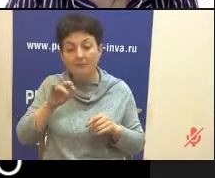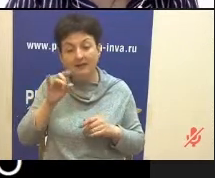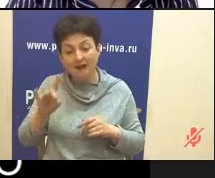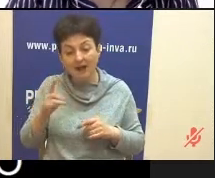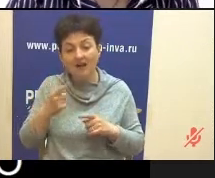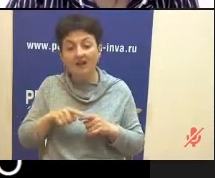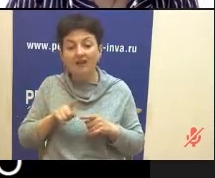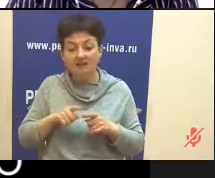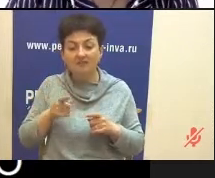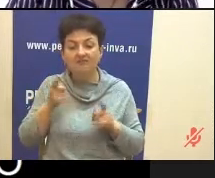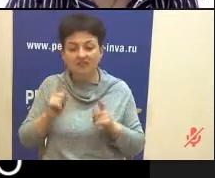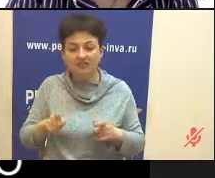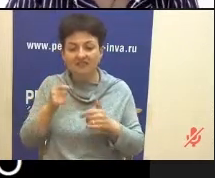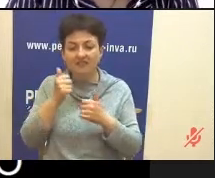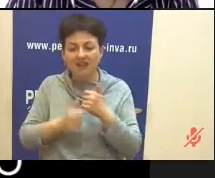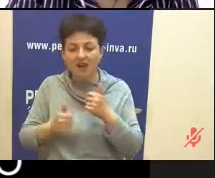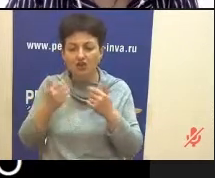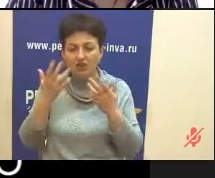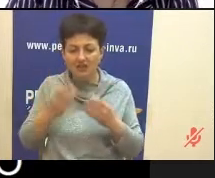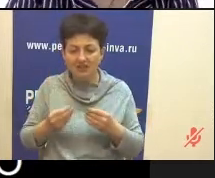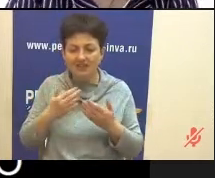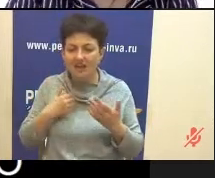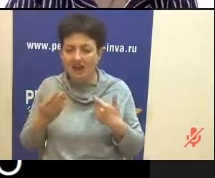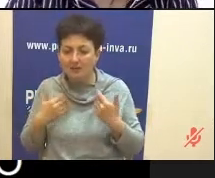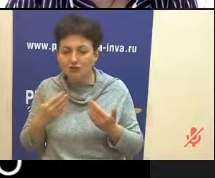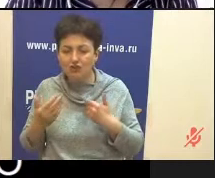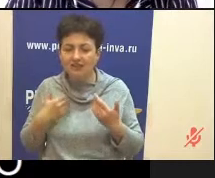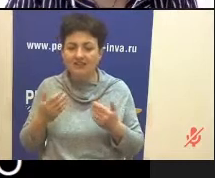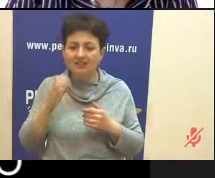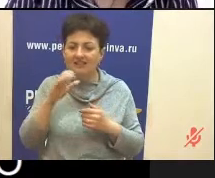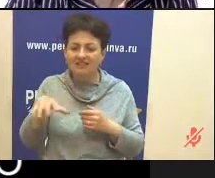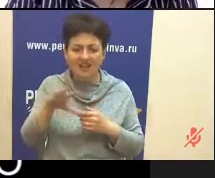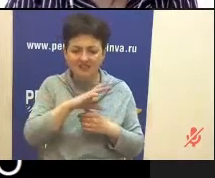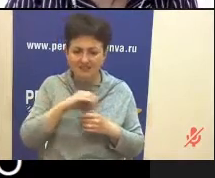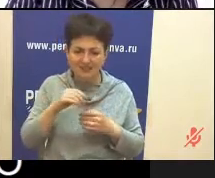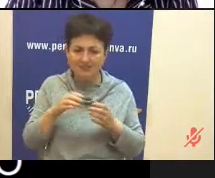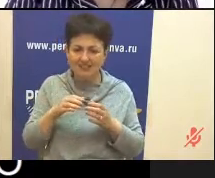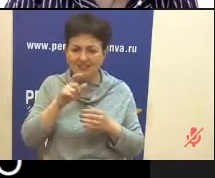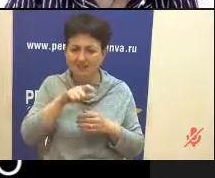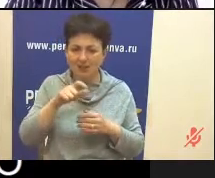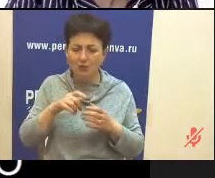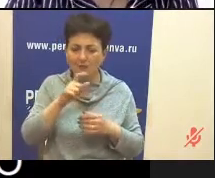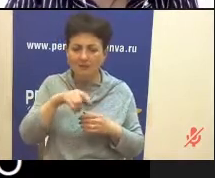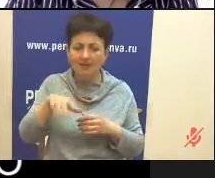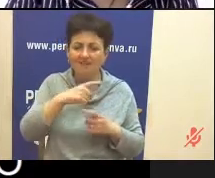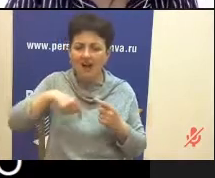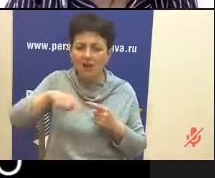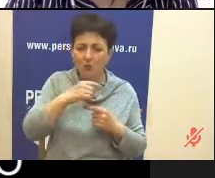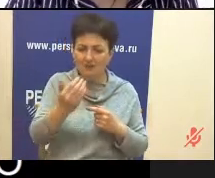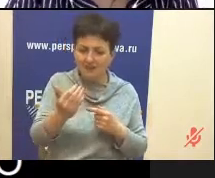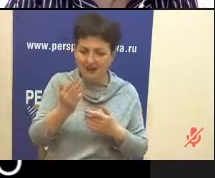Просто стоит понимать, что пиар – это действительно каждодневная общение со всеми